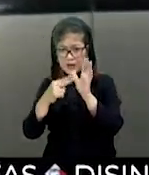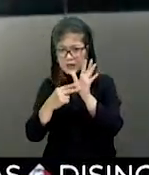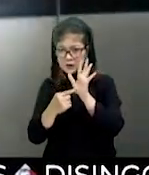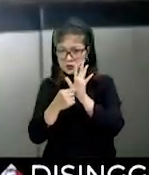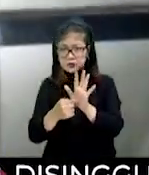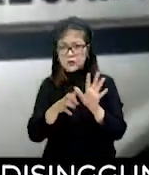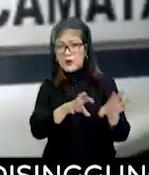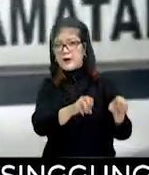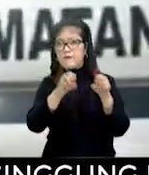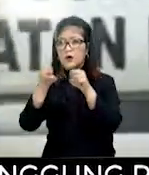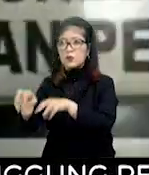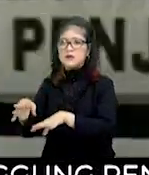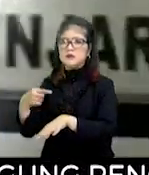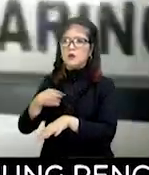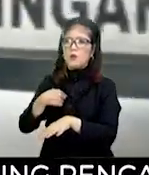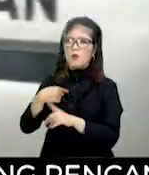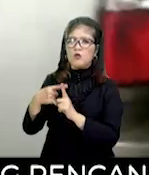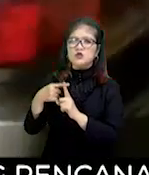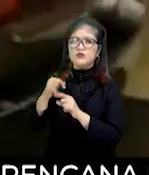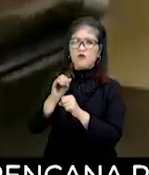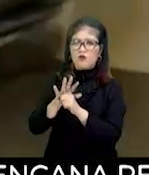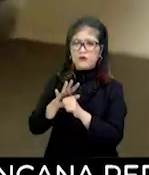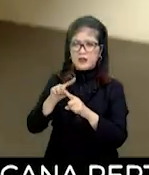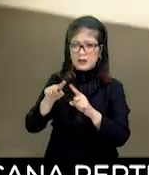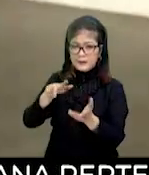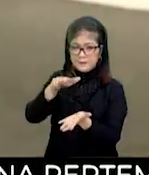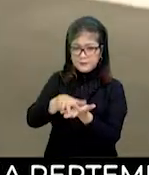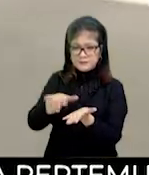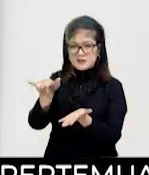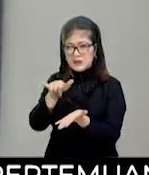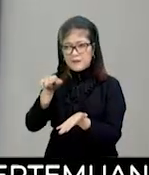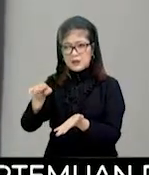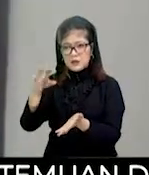COVID-19. Namun belum dipastikan apakah ia terpapar varian Omikron atau tidak.